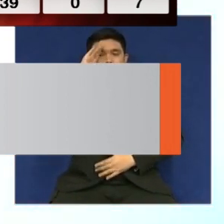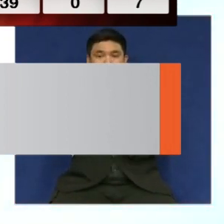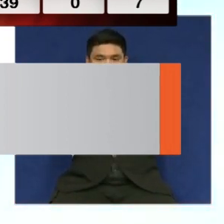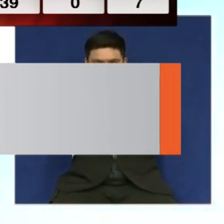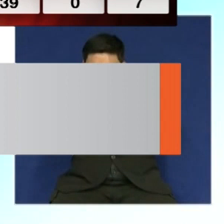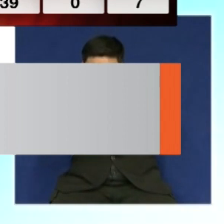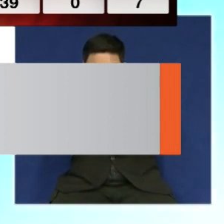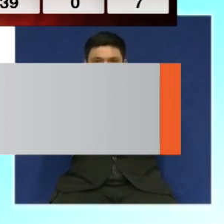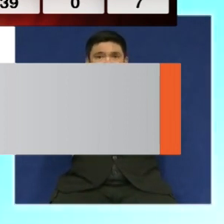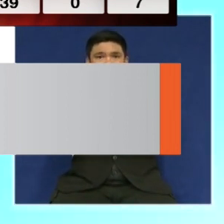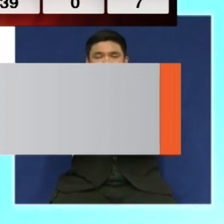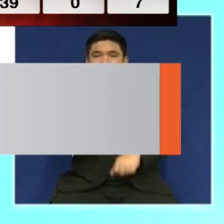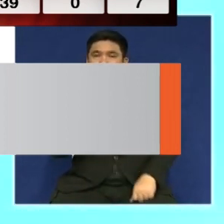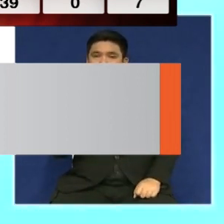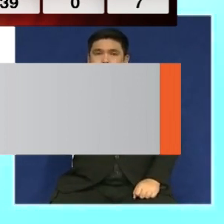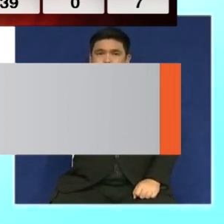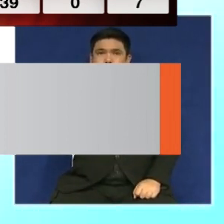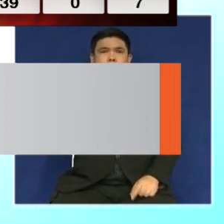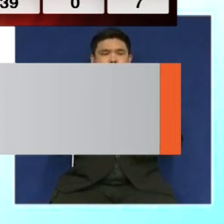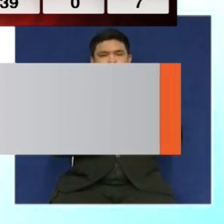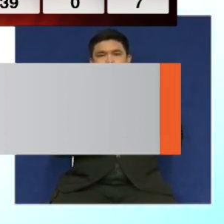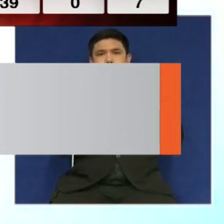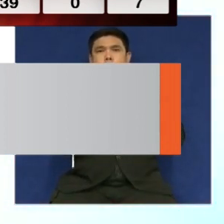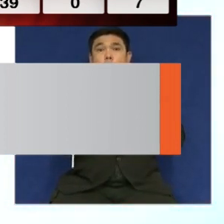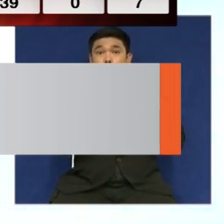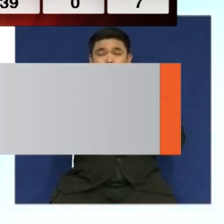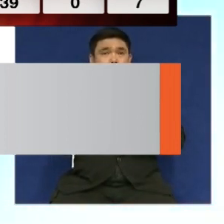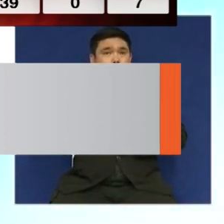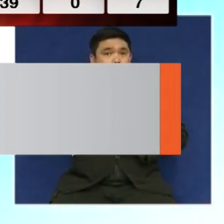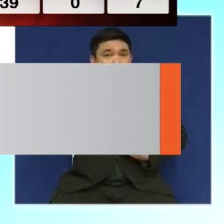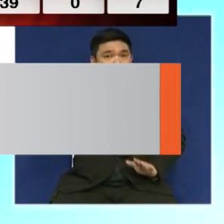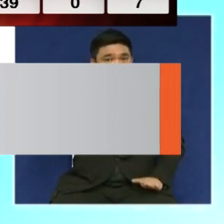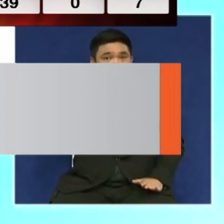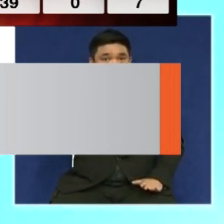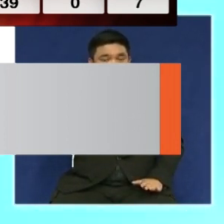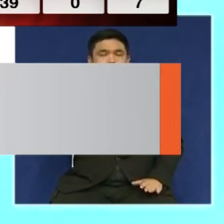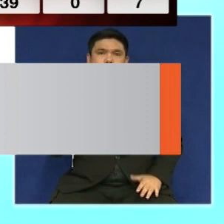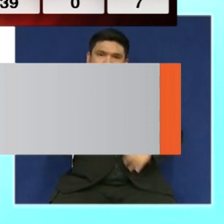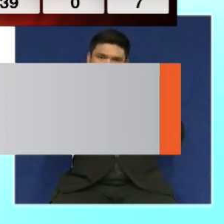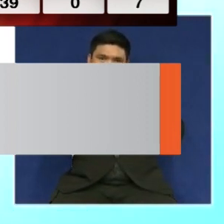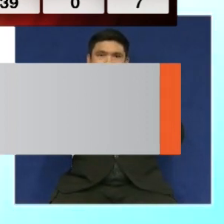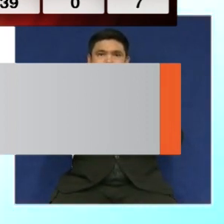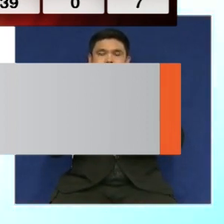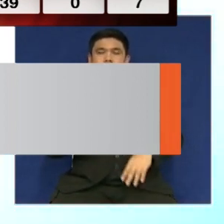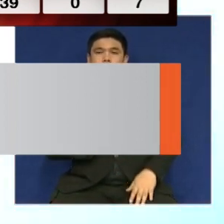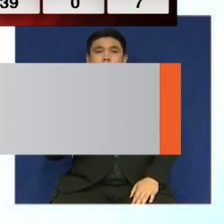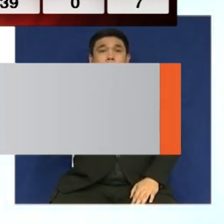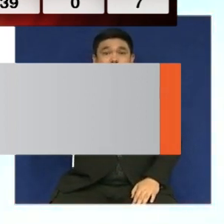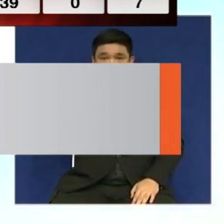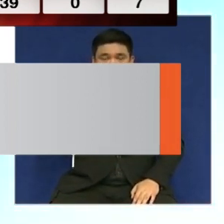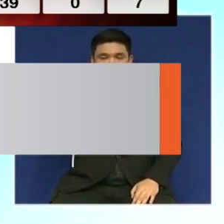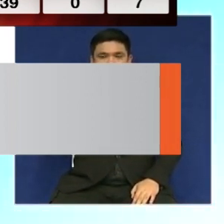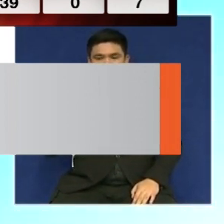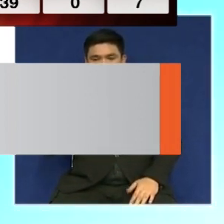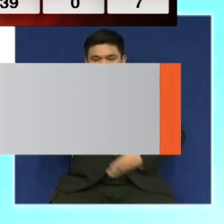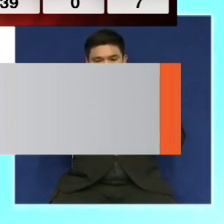มีปลอดวัดไข้นะครับที่จะดูว่ามีอุณหภูมิสูงไหมนะครับมีอาสาสมัครที่จะคอย